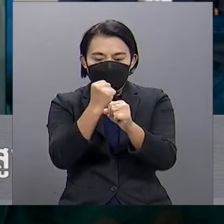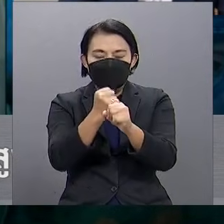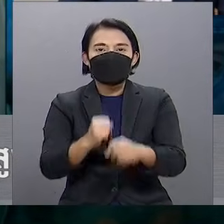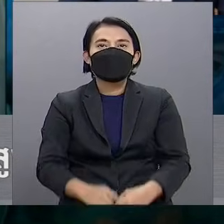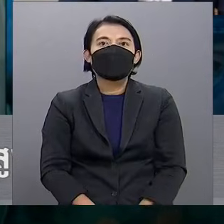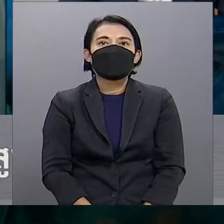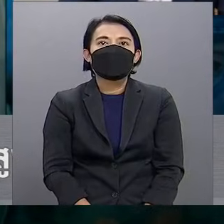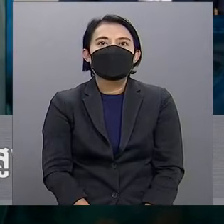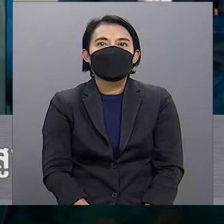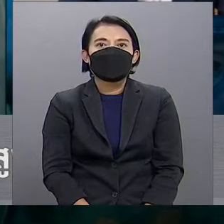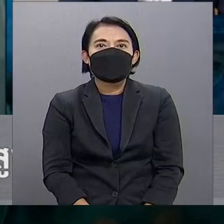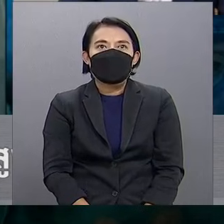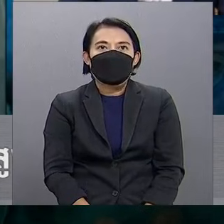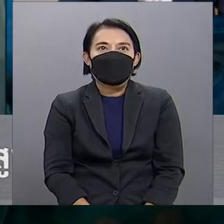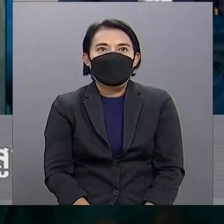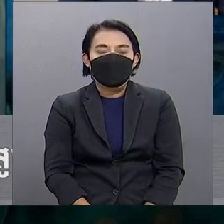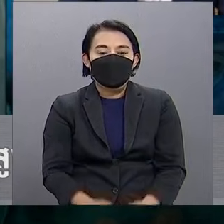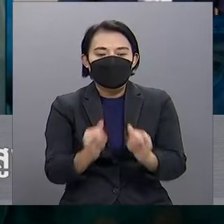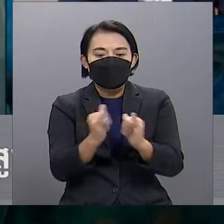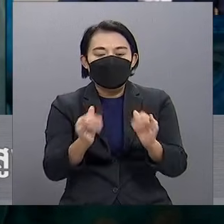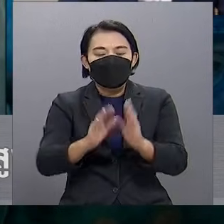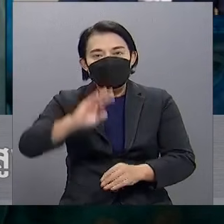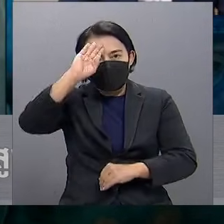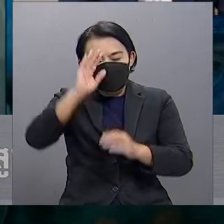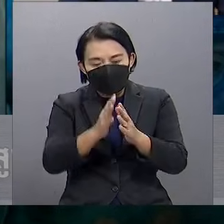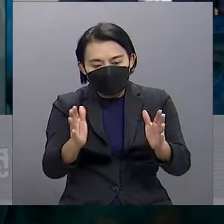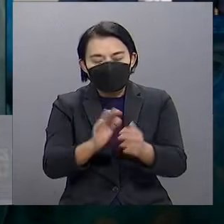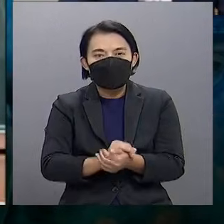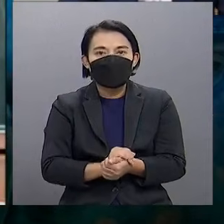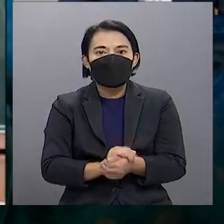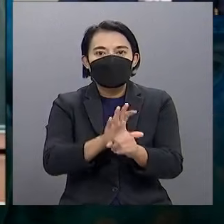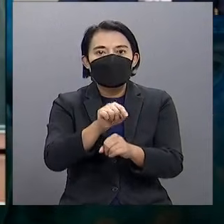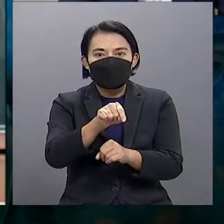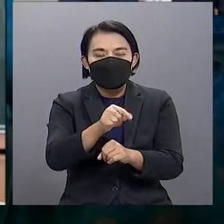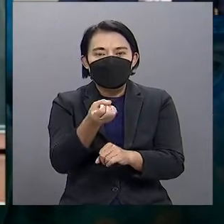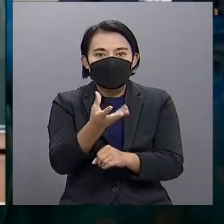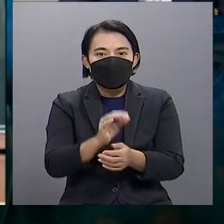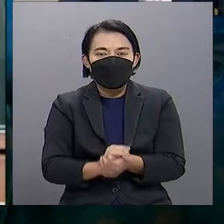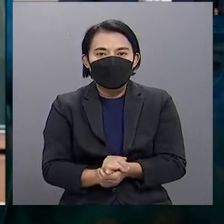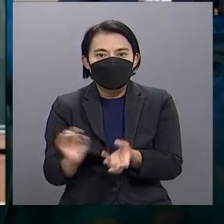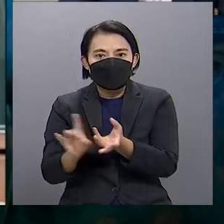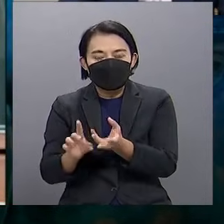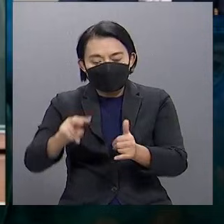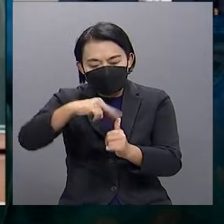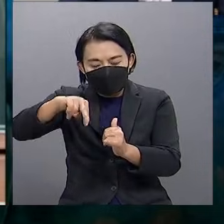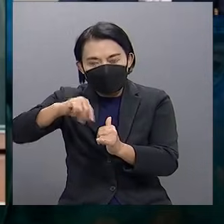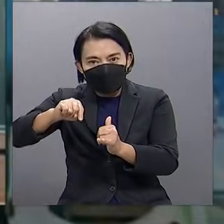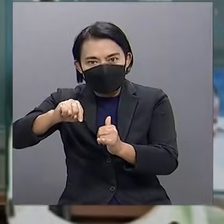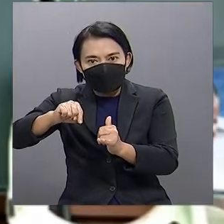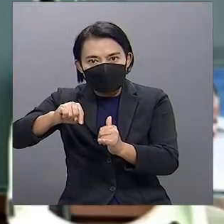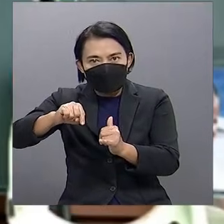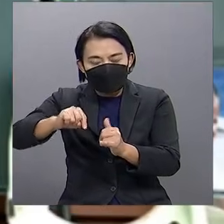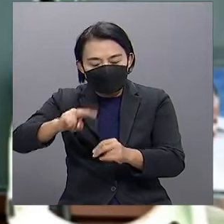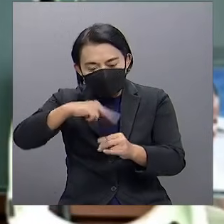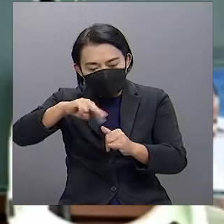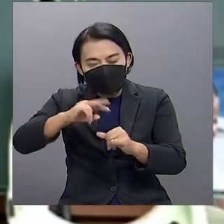ทั้งปริมาณคนไข้ที่คดล้นเกินคนไข้โควิดนะฮะก็จะทำให้คุณภาพการดูแลผู้ป่วยโควิดไม่เต็มที่แต่ที่ห่วงอย่